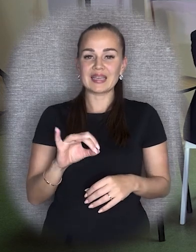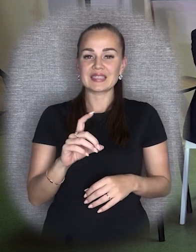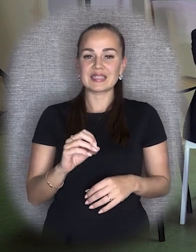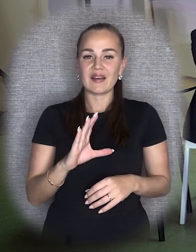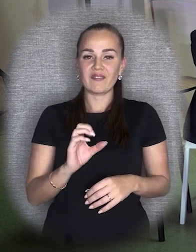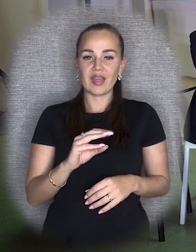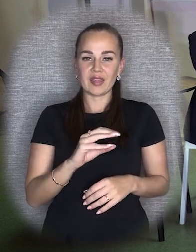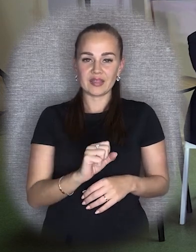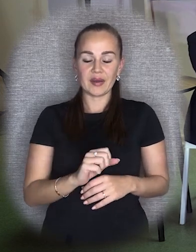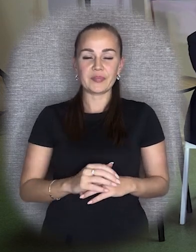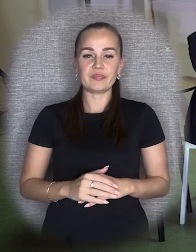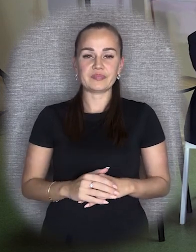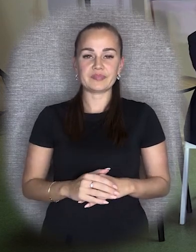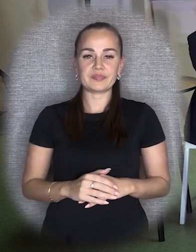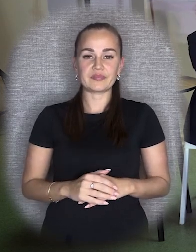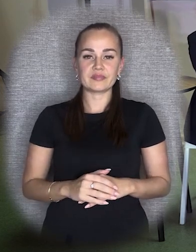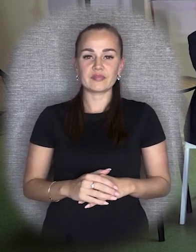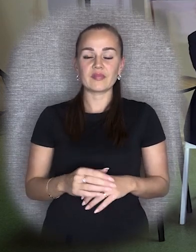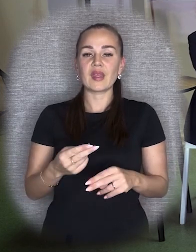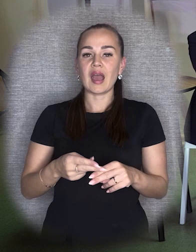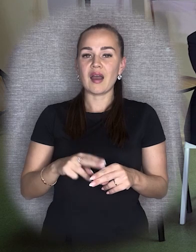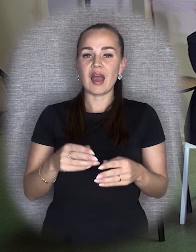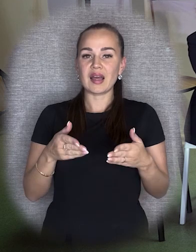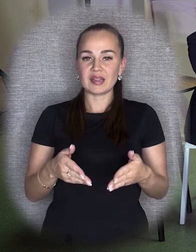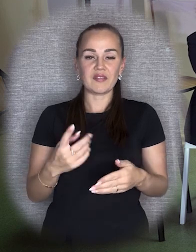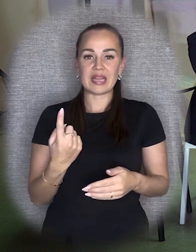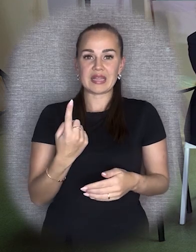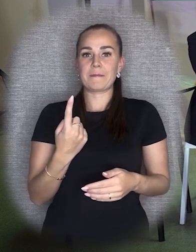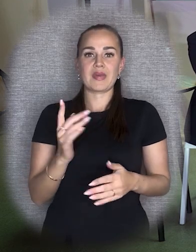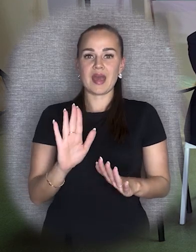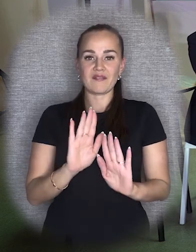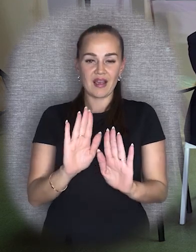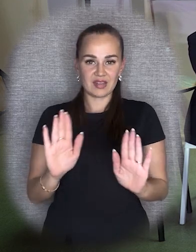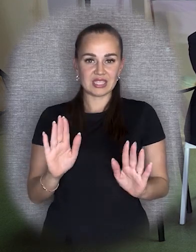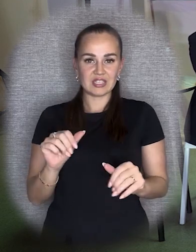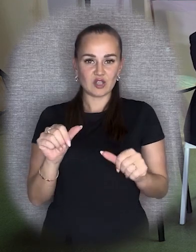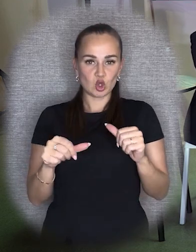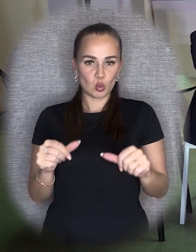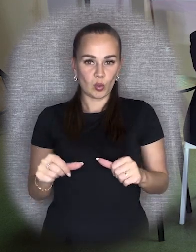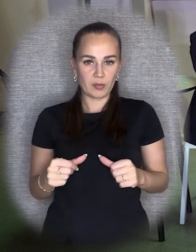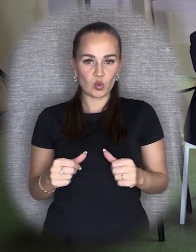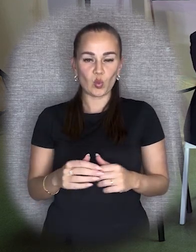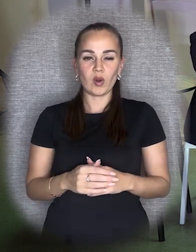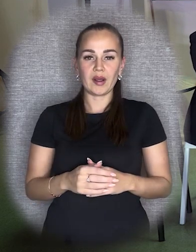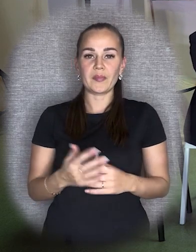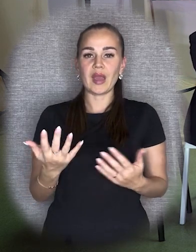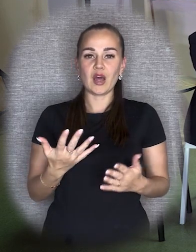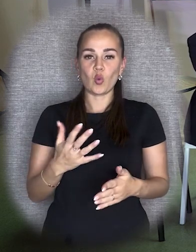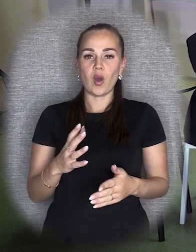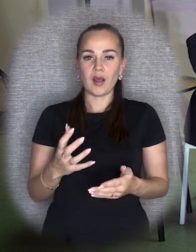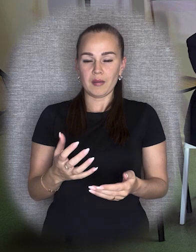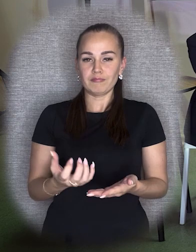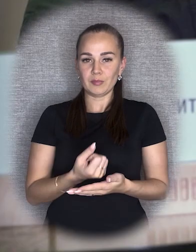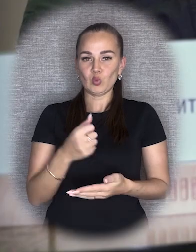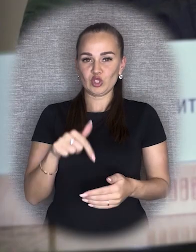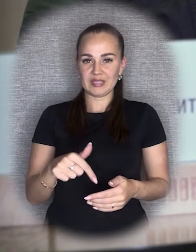Павлычевой. Елизавета, это ведь не первая выставка скульптуры, которая случилась в